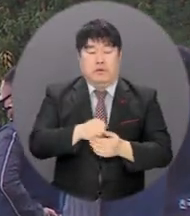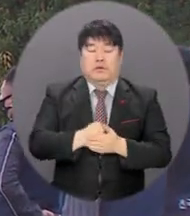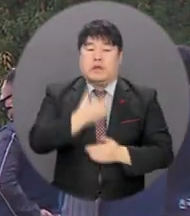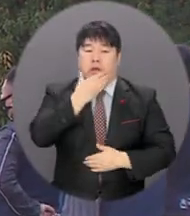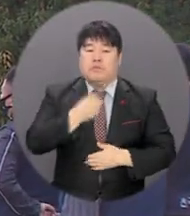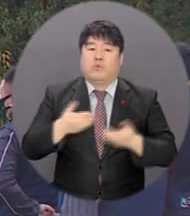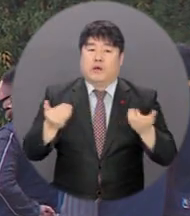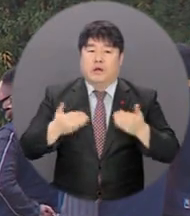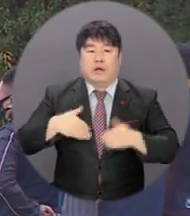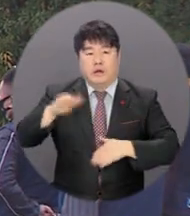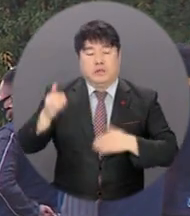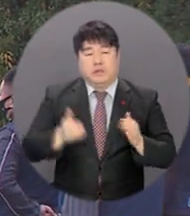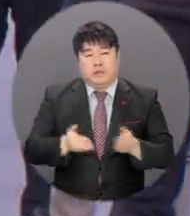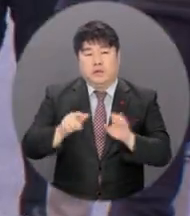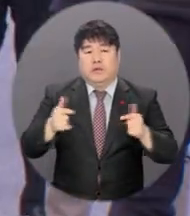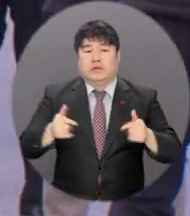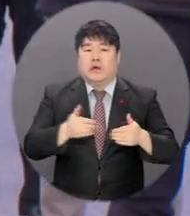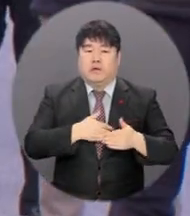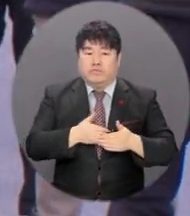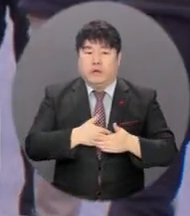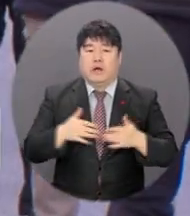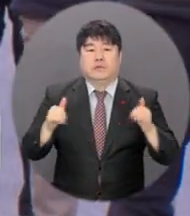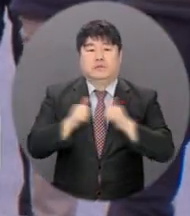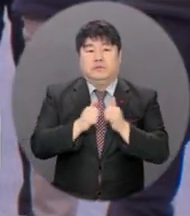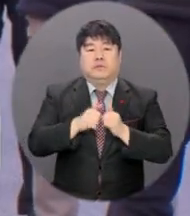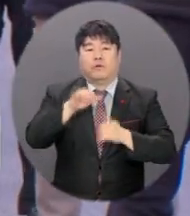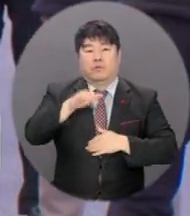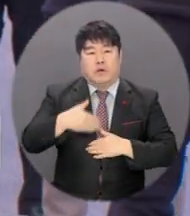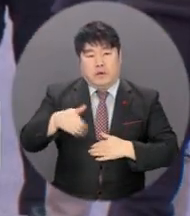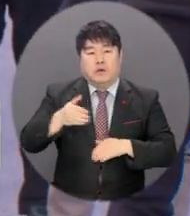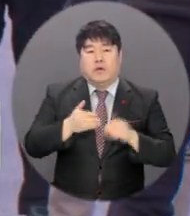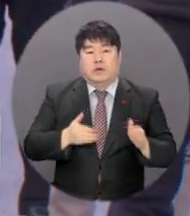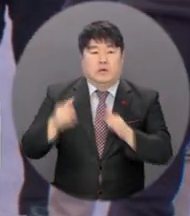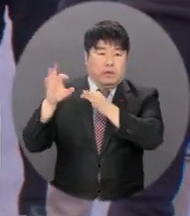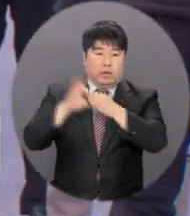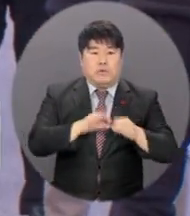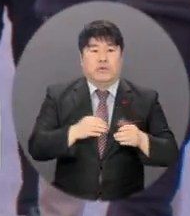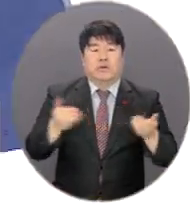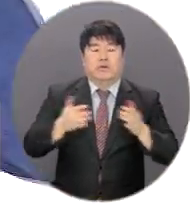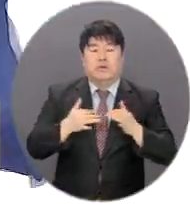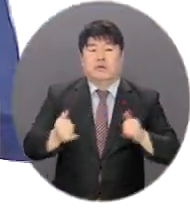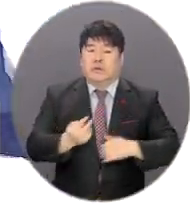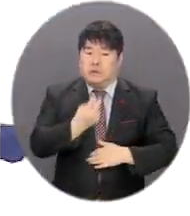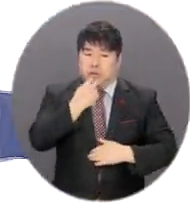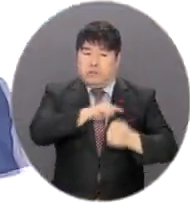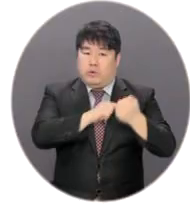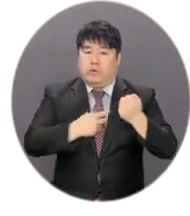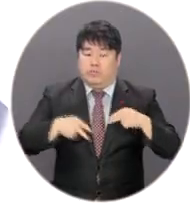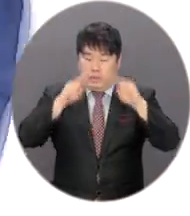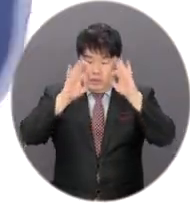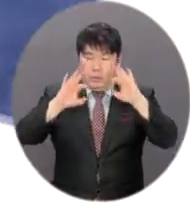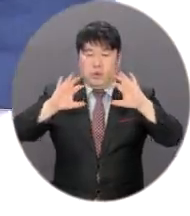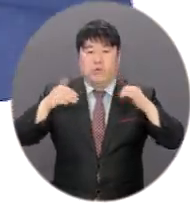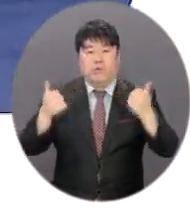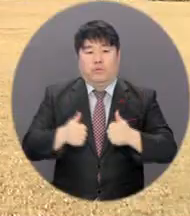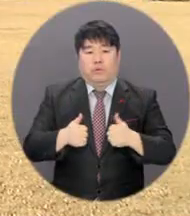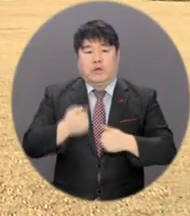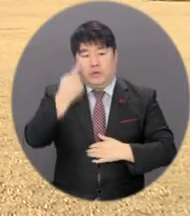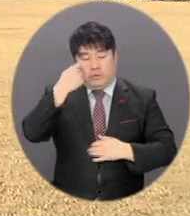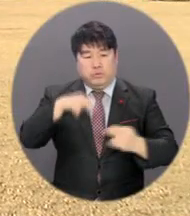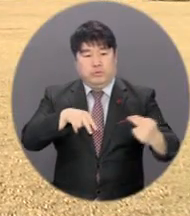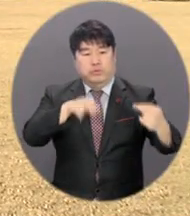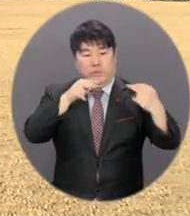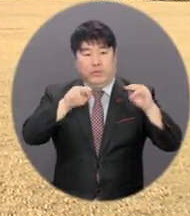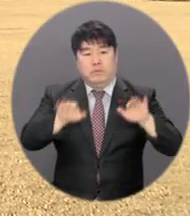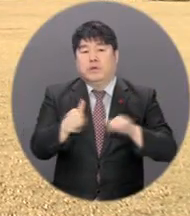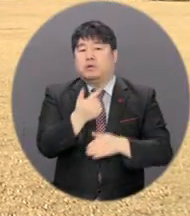행복한 출근길이 아닌 불안한 전쟁터란 지적이 이어지고 있는 가운데 노동자의 생명권을 바라보는 국회 눈높이가 이번엔 현실화